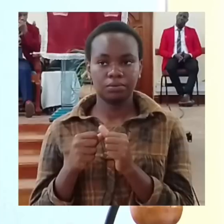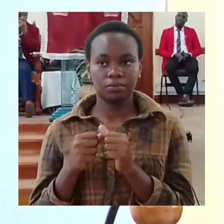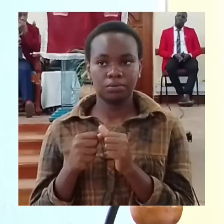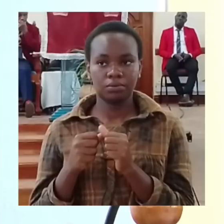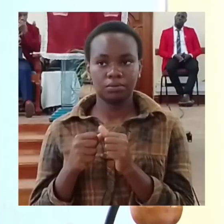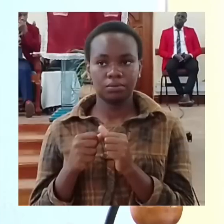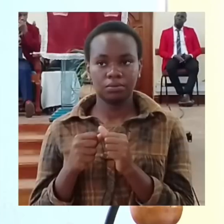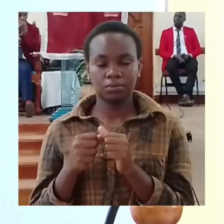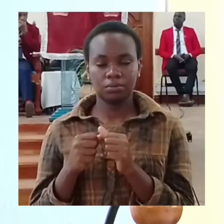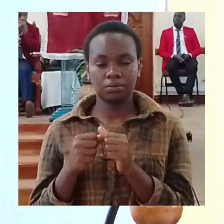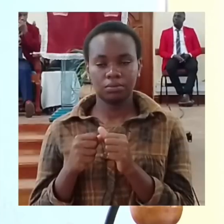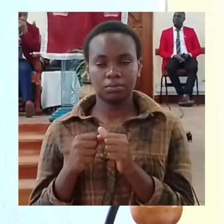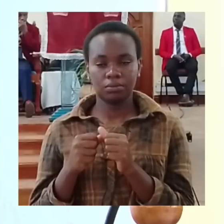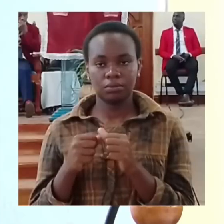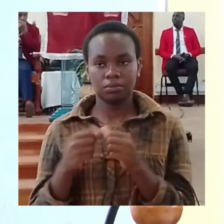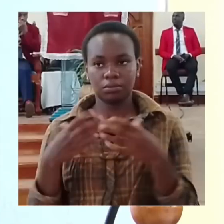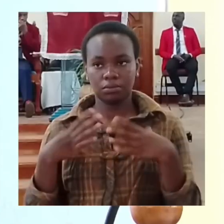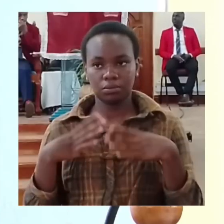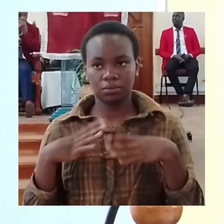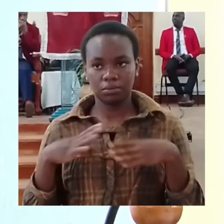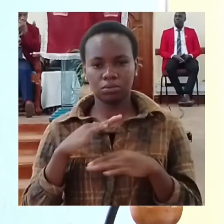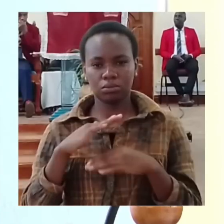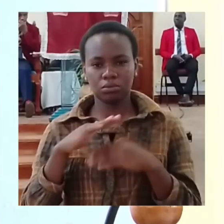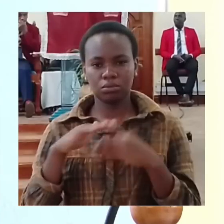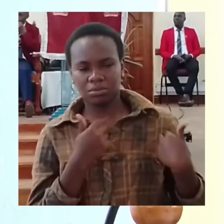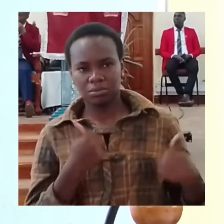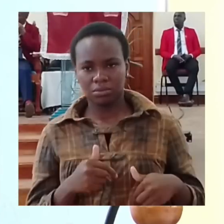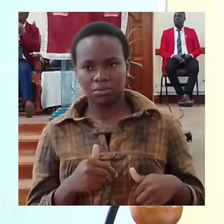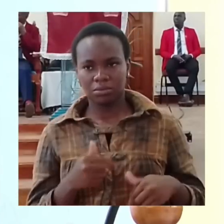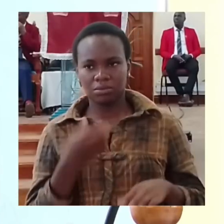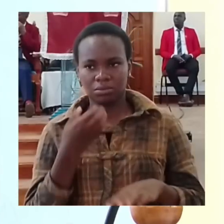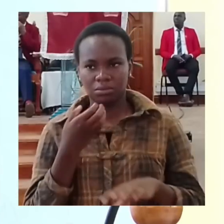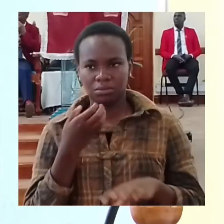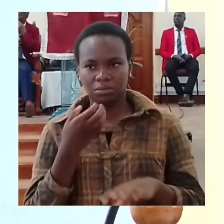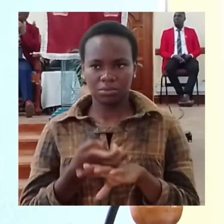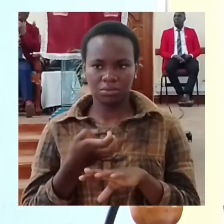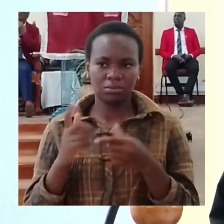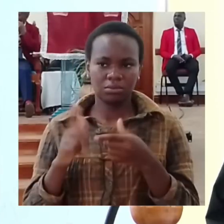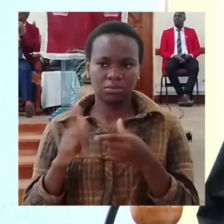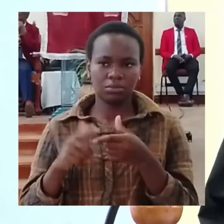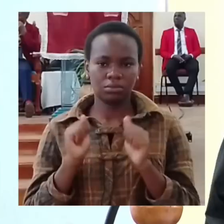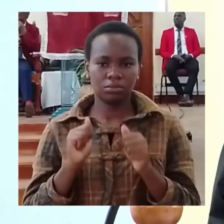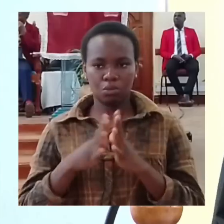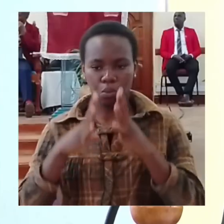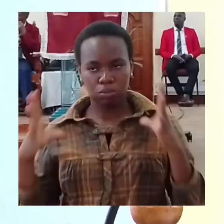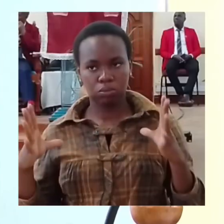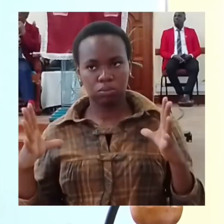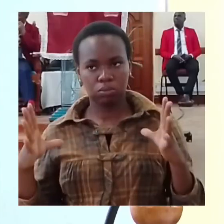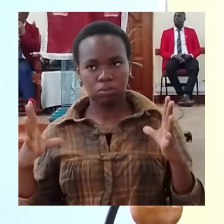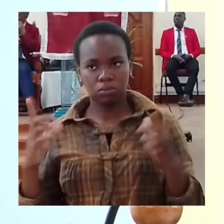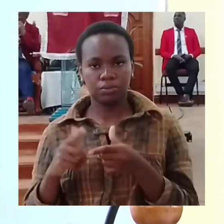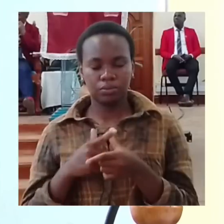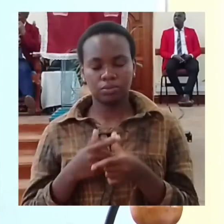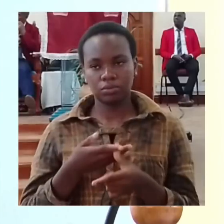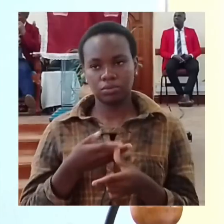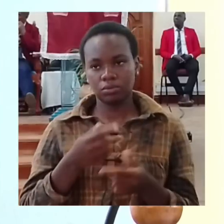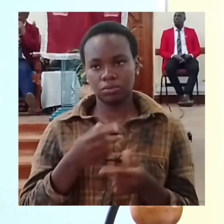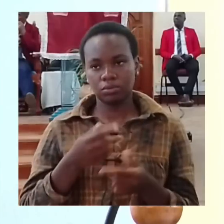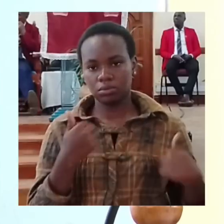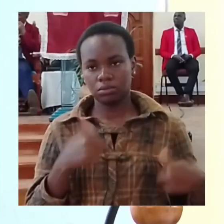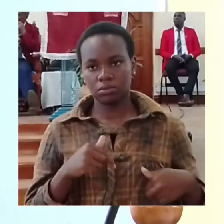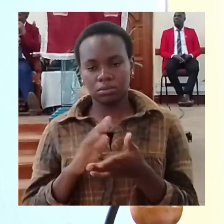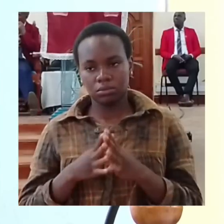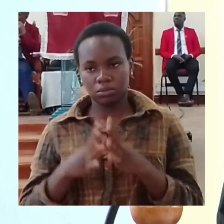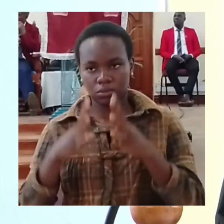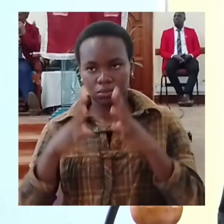mundu wa ngoro ngamini ni kunorio anoragio. Mundu wa ngoro iria ndana ni kiekaga ni